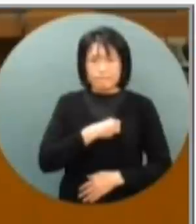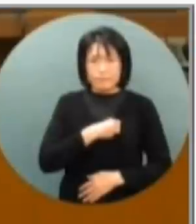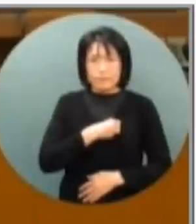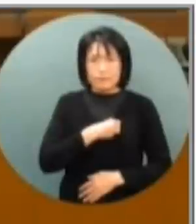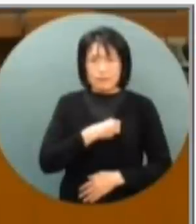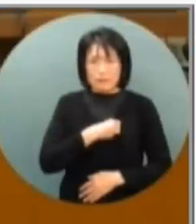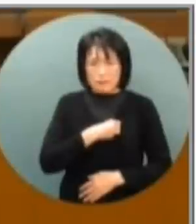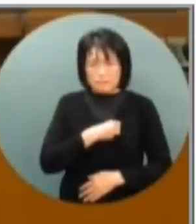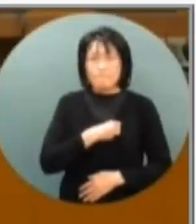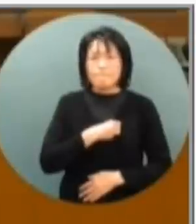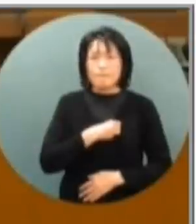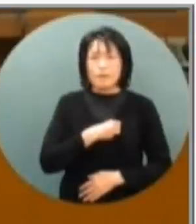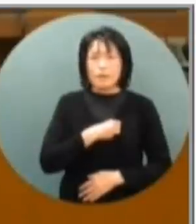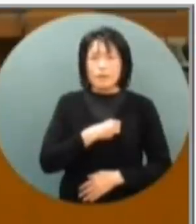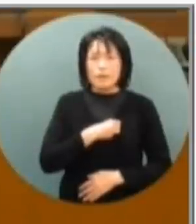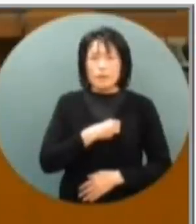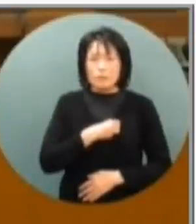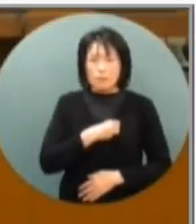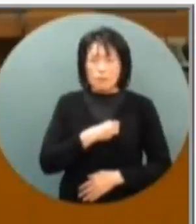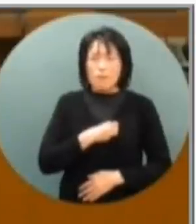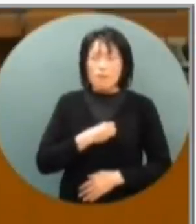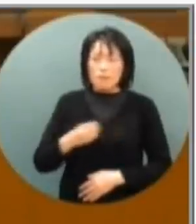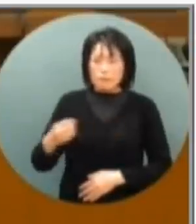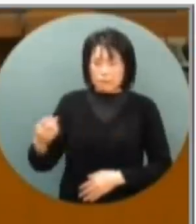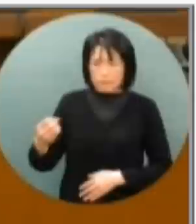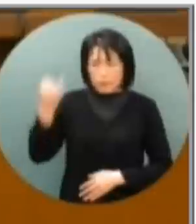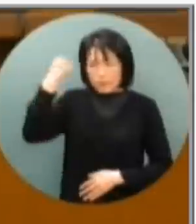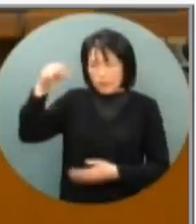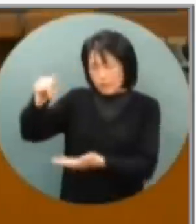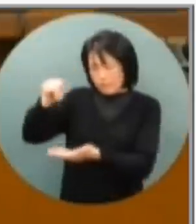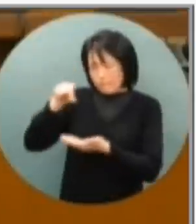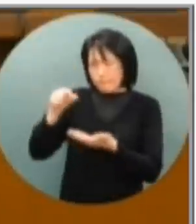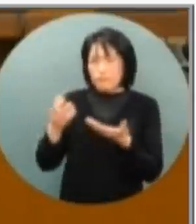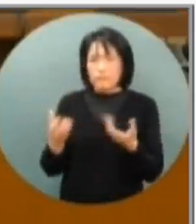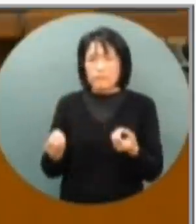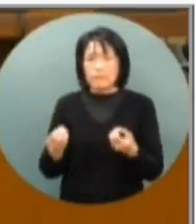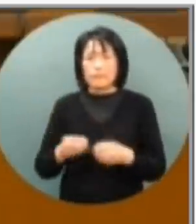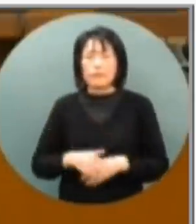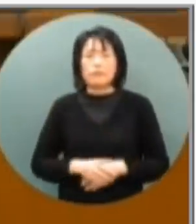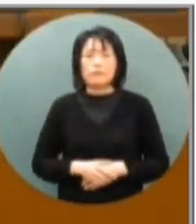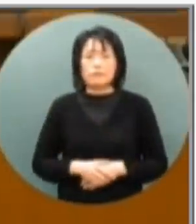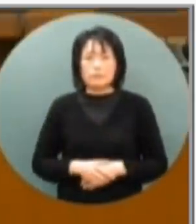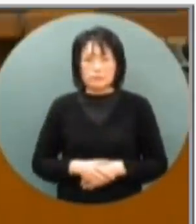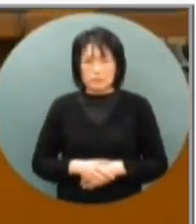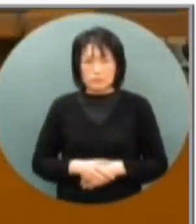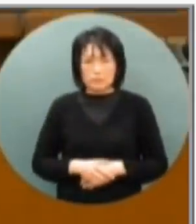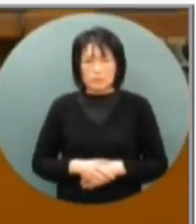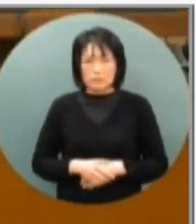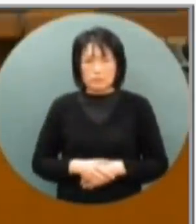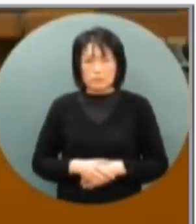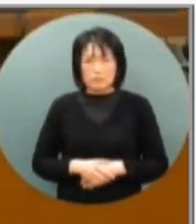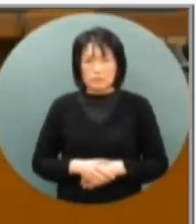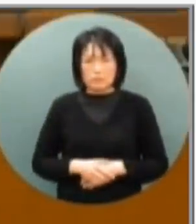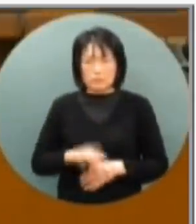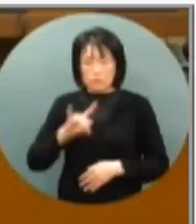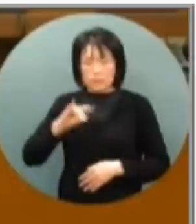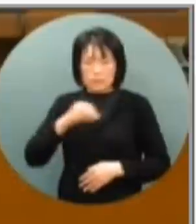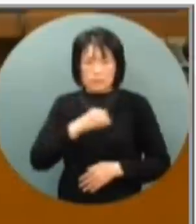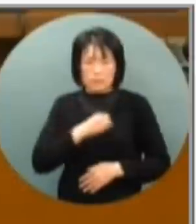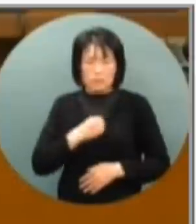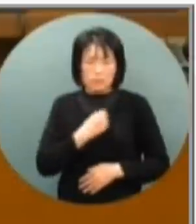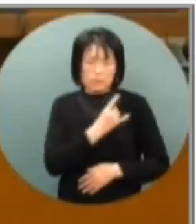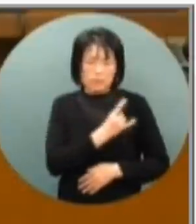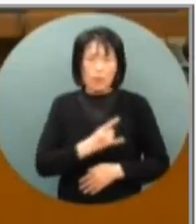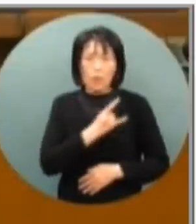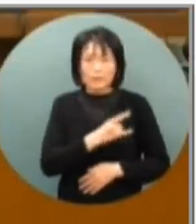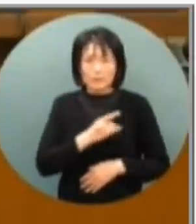に突き刺さるようなご質問ご意見をいただいたところでございまして、そのお気持ちをですね、大切にさせてい